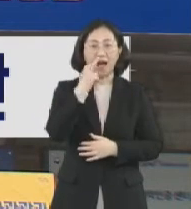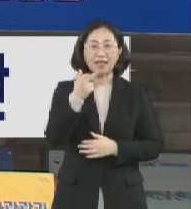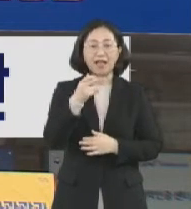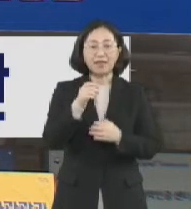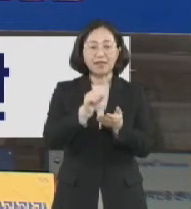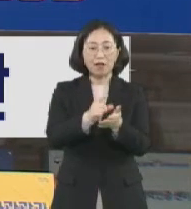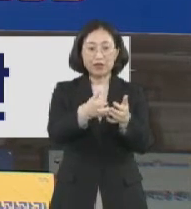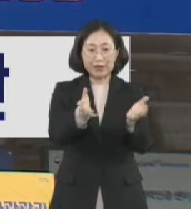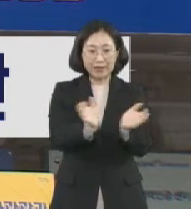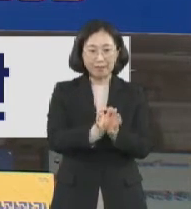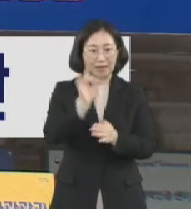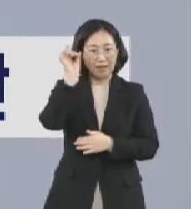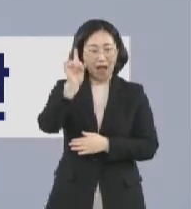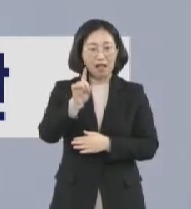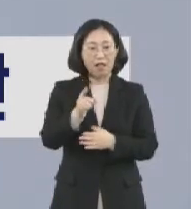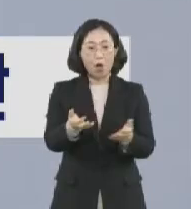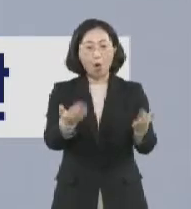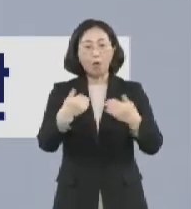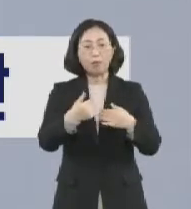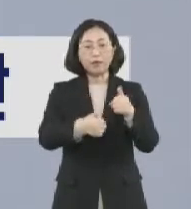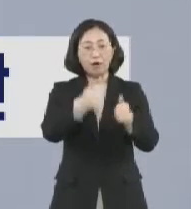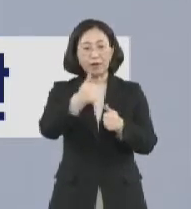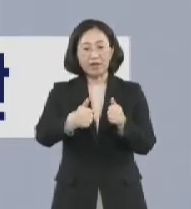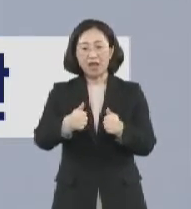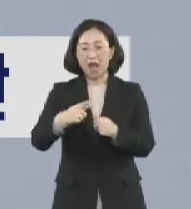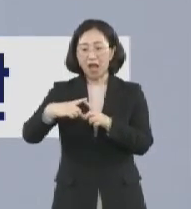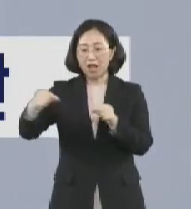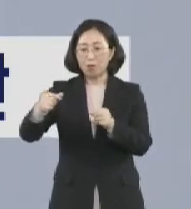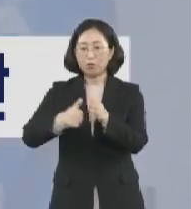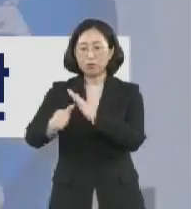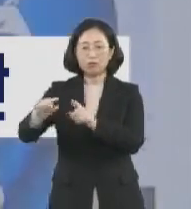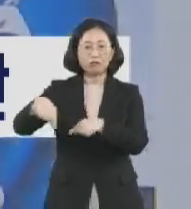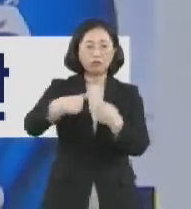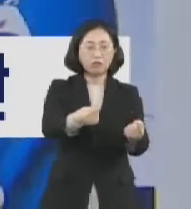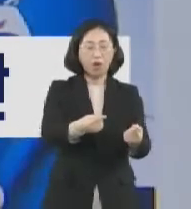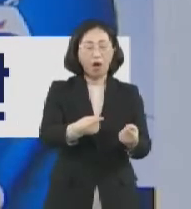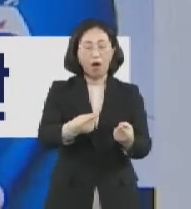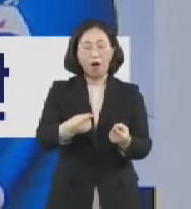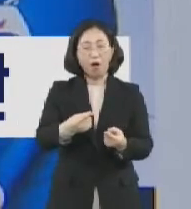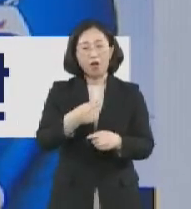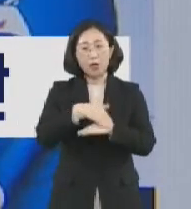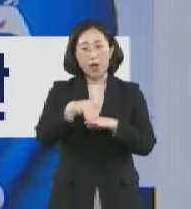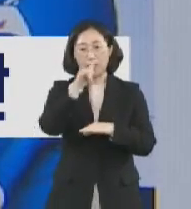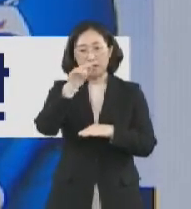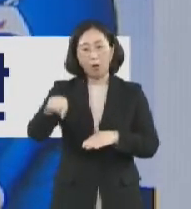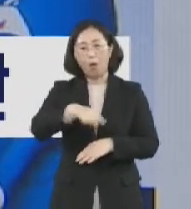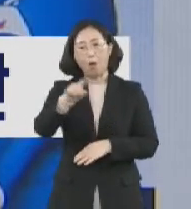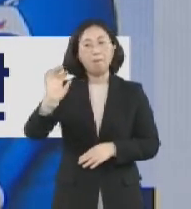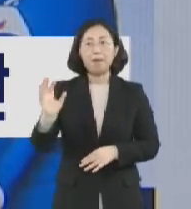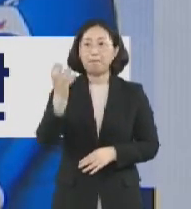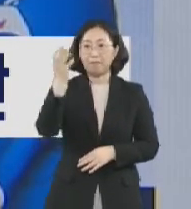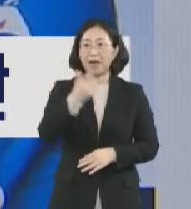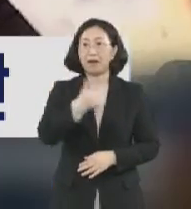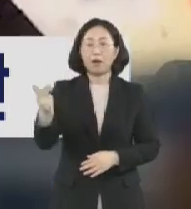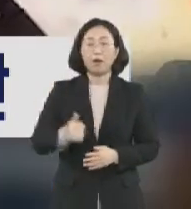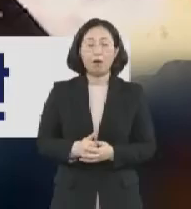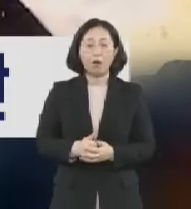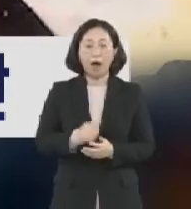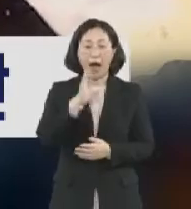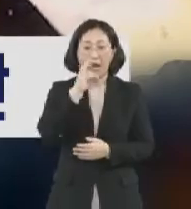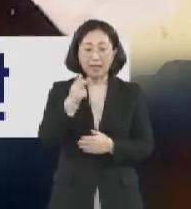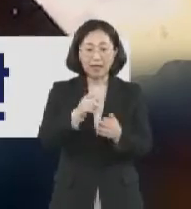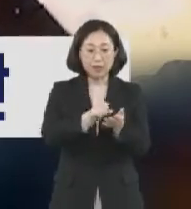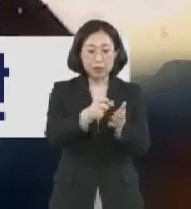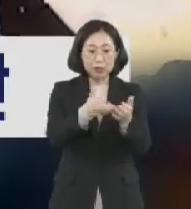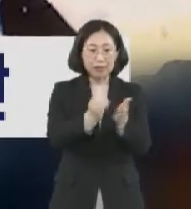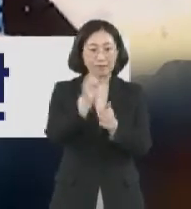FC 내일 홈 경기에 문제 일본 선수를 출전시킬 방침으로 알려져 반발이 확산되고 있습니다 충남아산